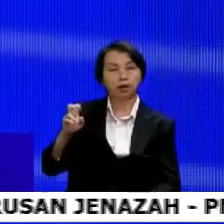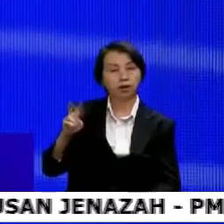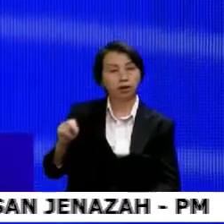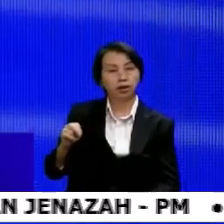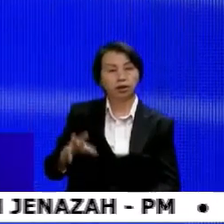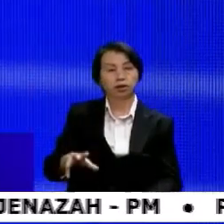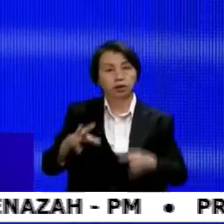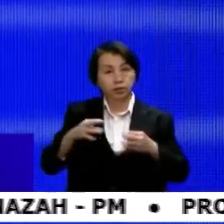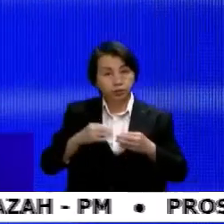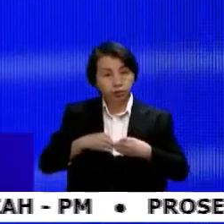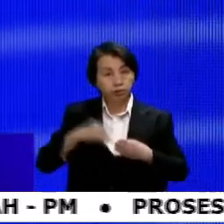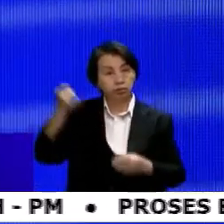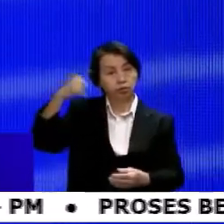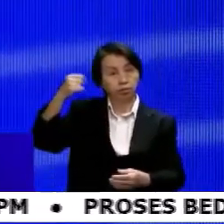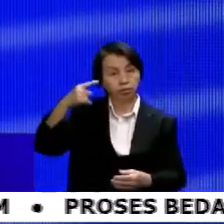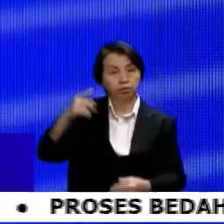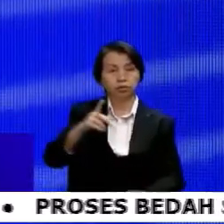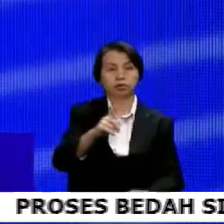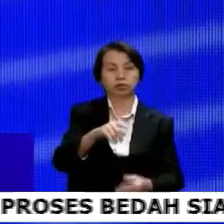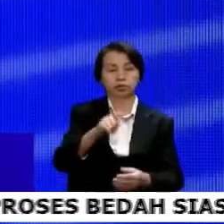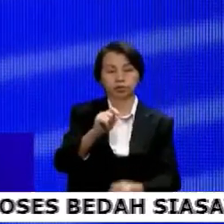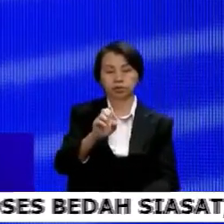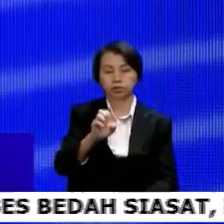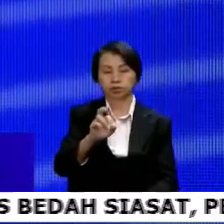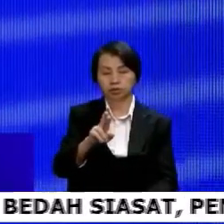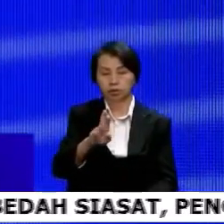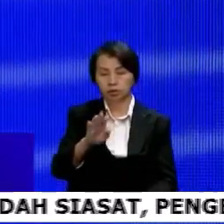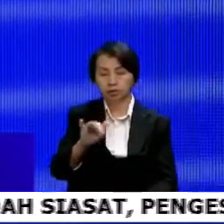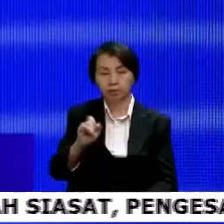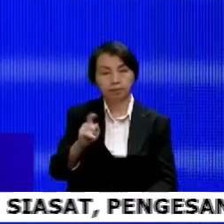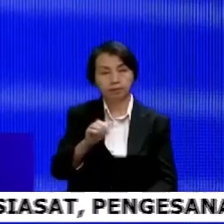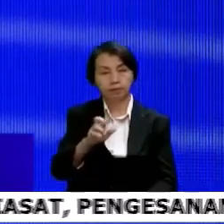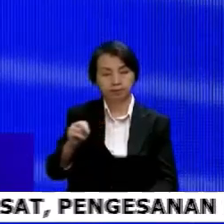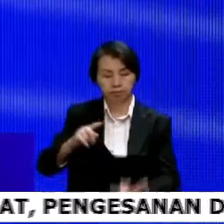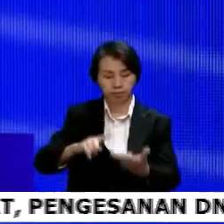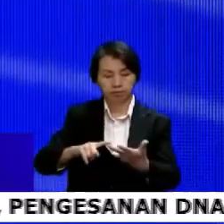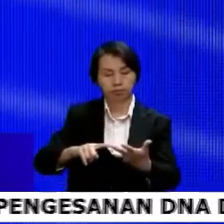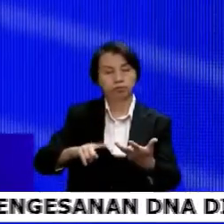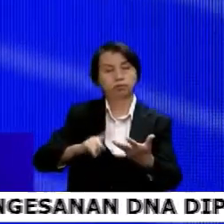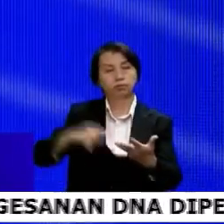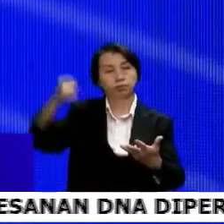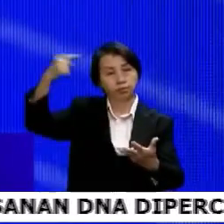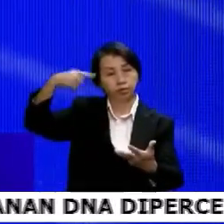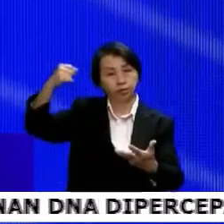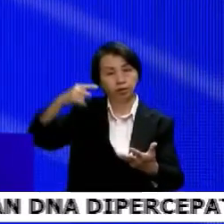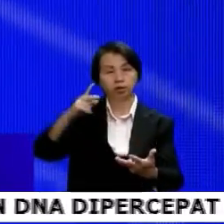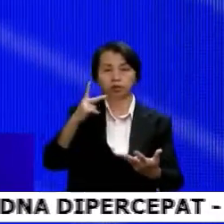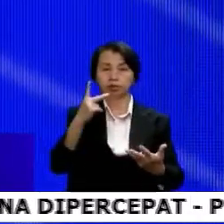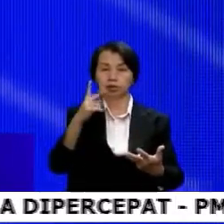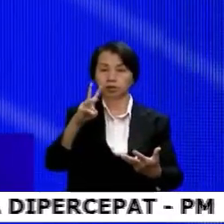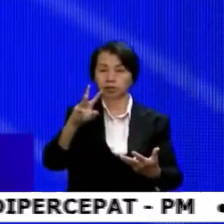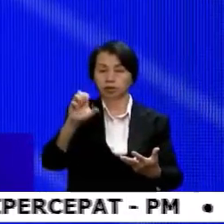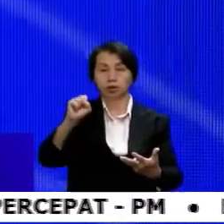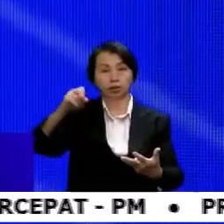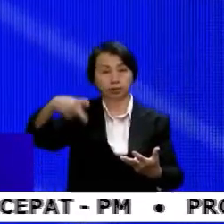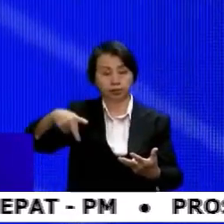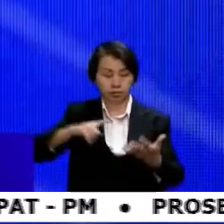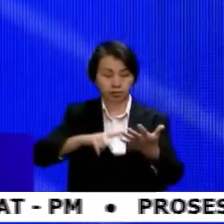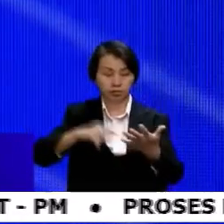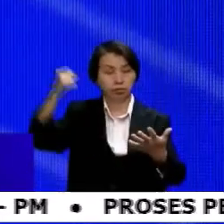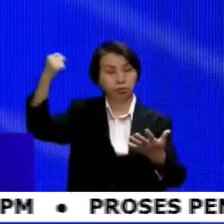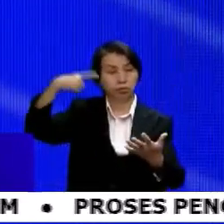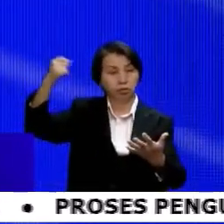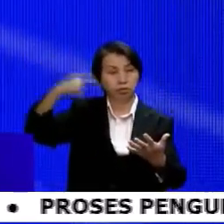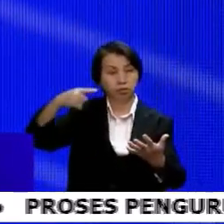penerima pencen terbitan, pesara KWSP, pesara